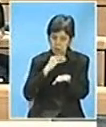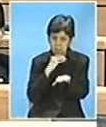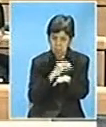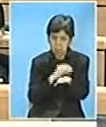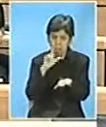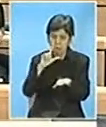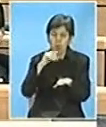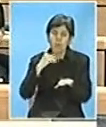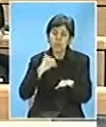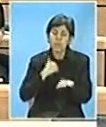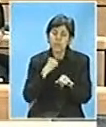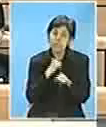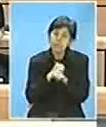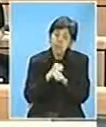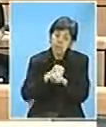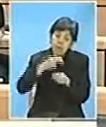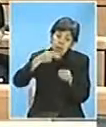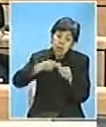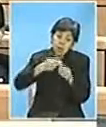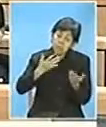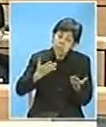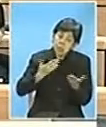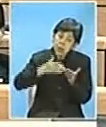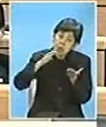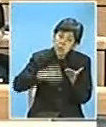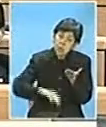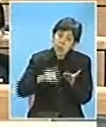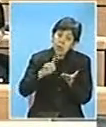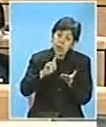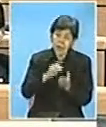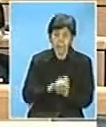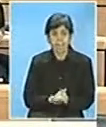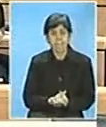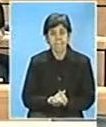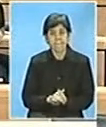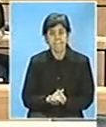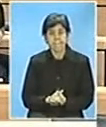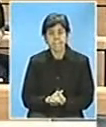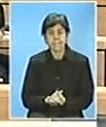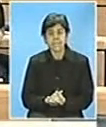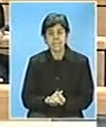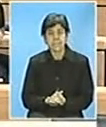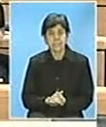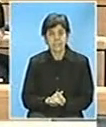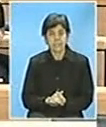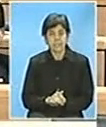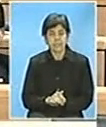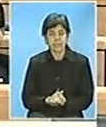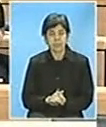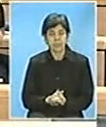ให้พวกนี้ใช้น้ำมันเชื้อเพลิงที่ถูกเด้อนะครับหรือแม้กระทั่งนะครับในส่วนของ